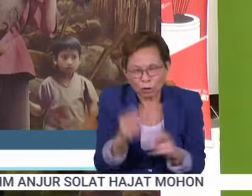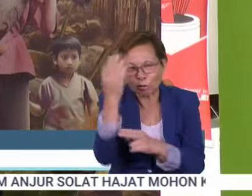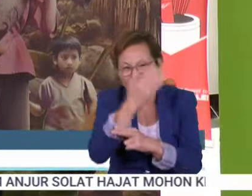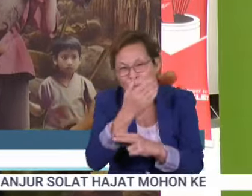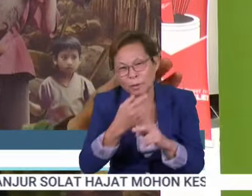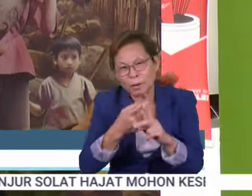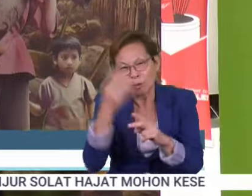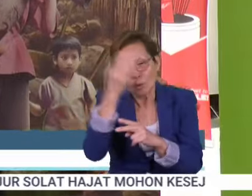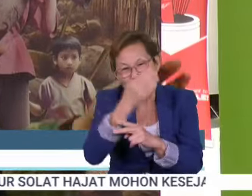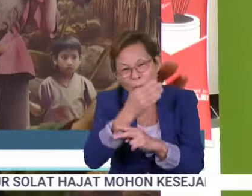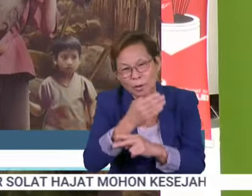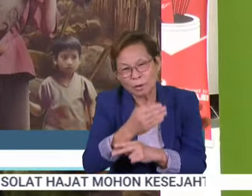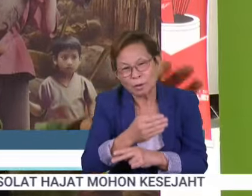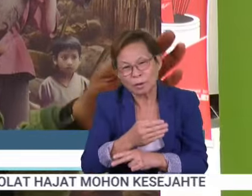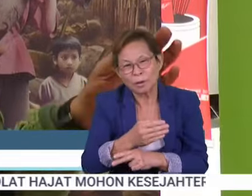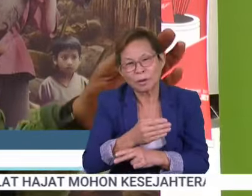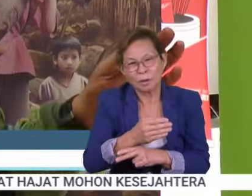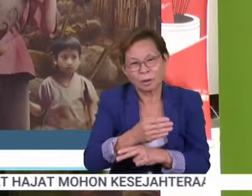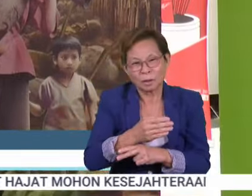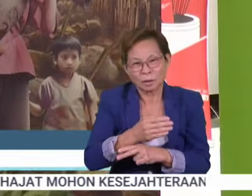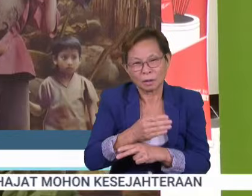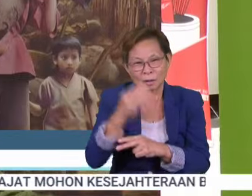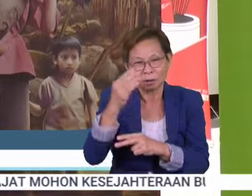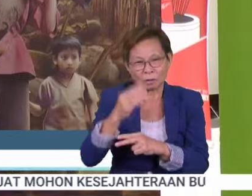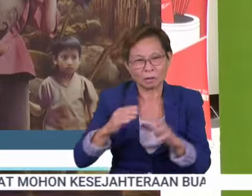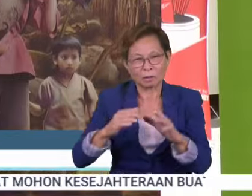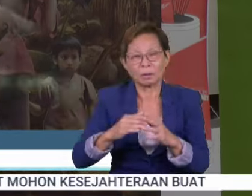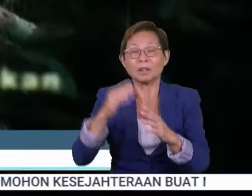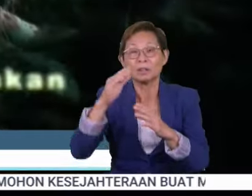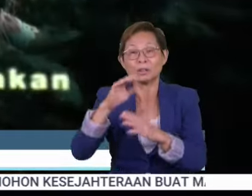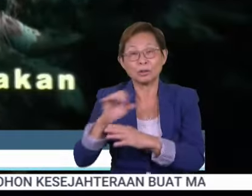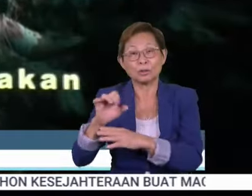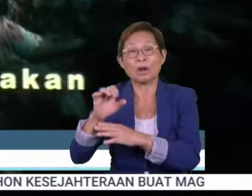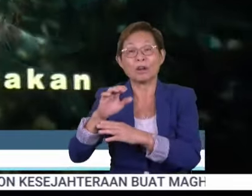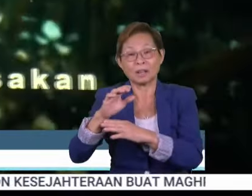daripada Eurasia International Film Festival.